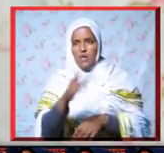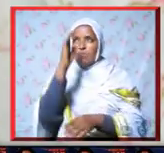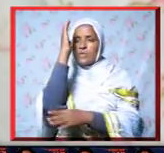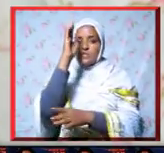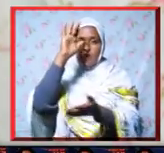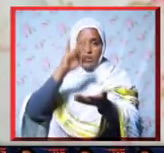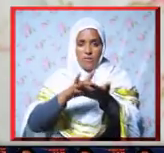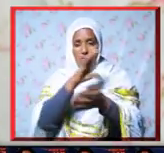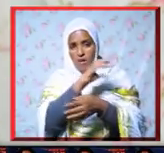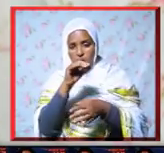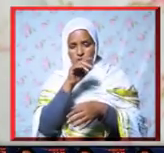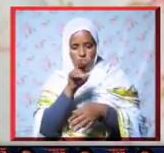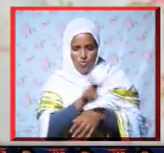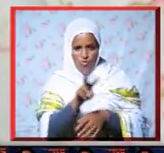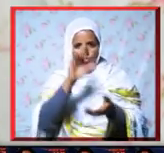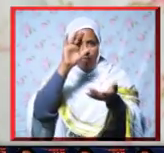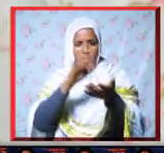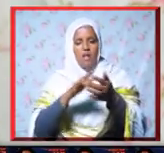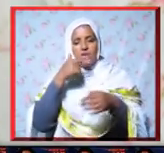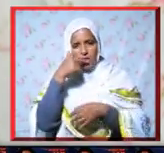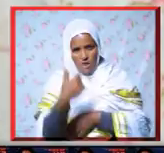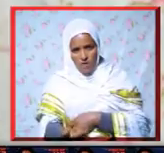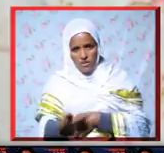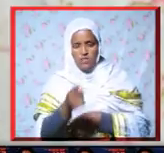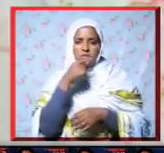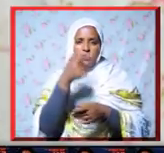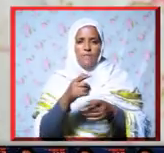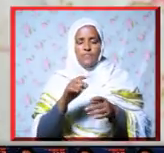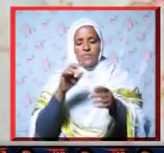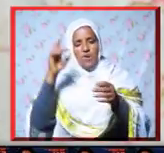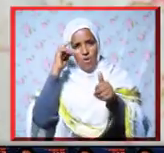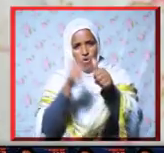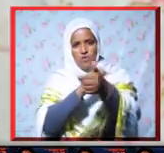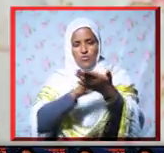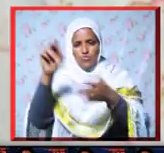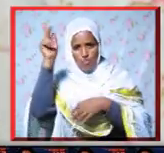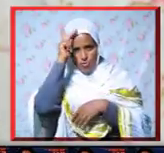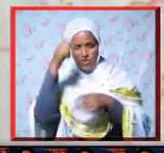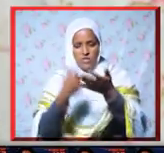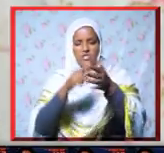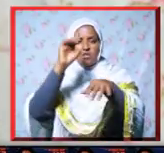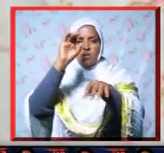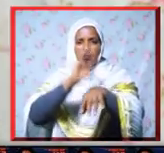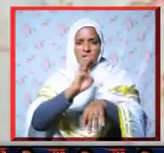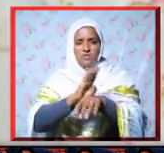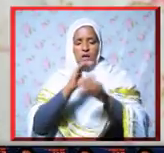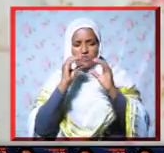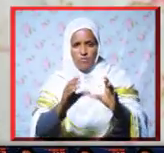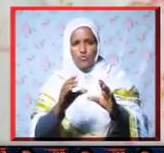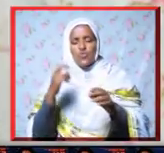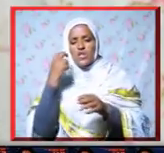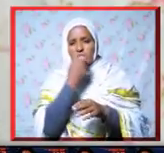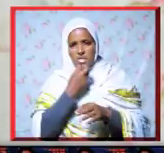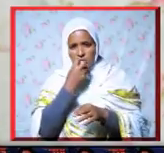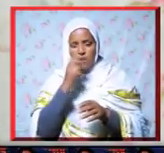በእግዚአብሔር መካከልና በእርሱ መካከል ይናገር ይለናል ሐዋርያው ቅዱስ ጳውሎስ። ስለዚህ ከቤተ ክርስቲያናችን አስተምህሮ አንጻር